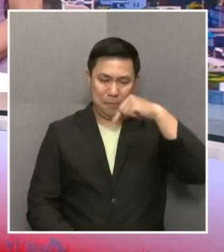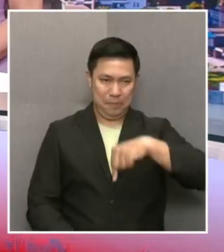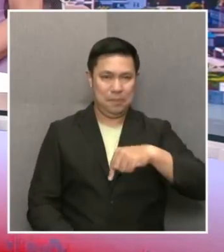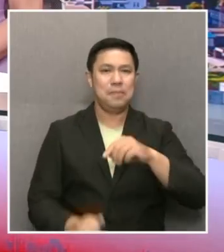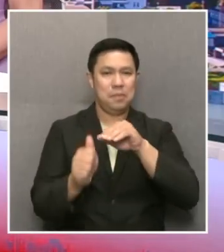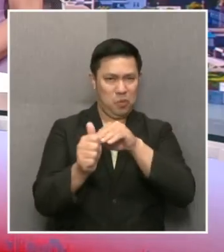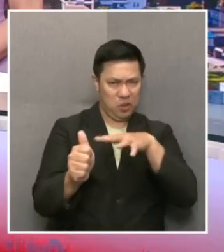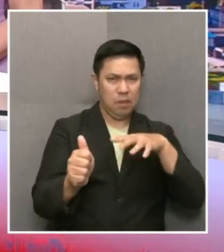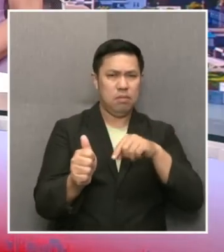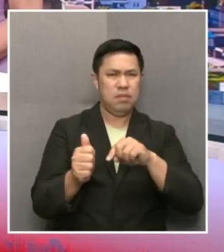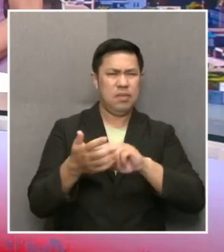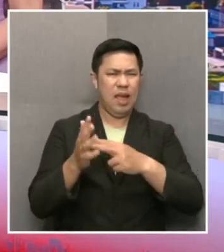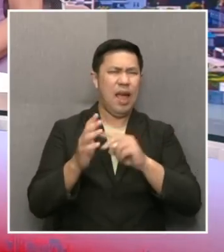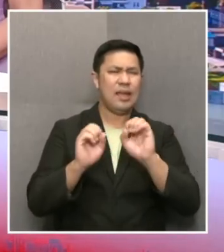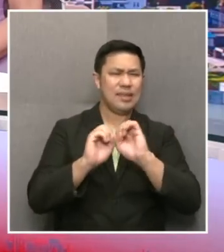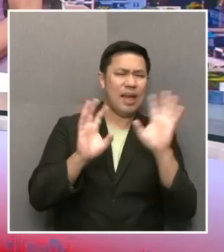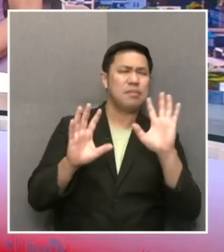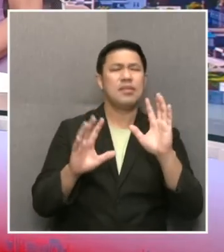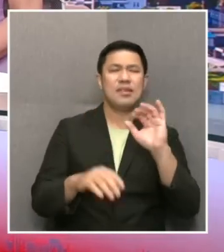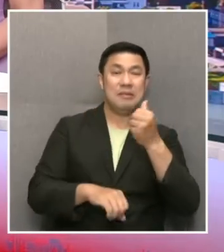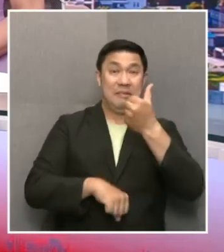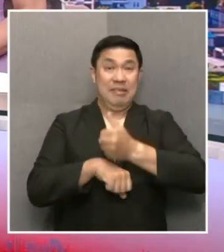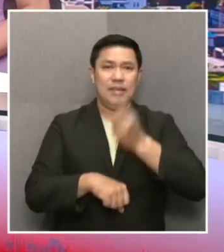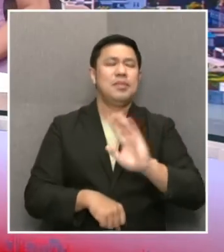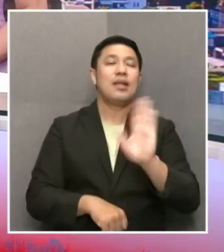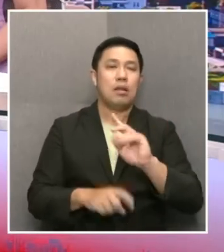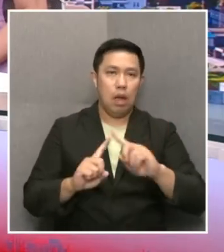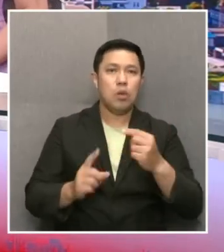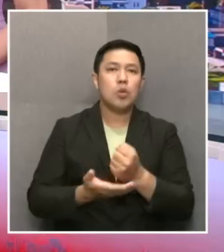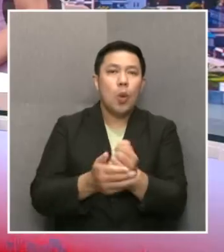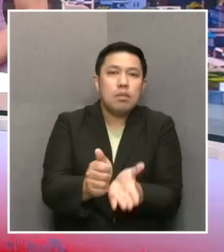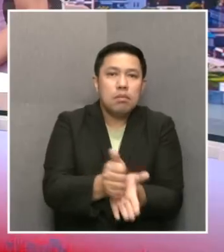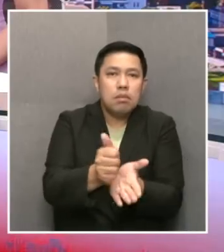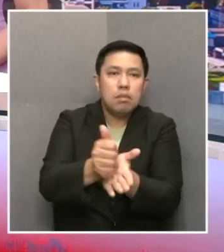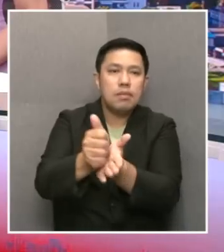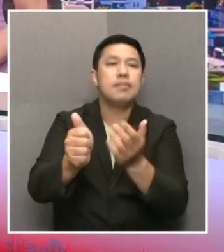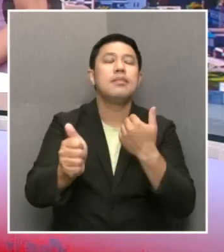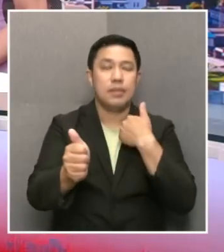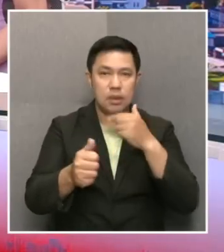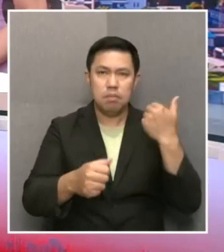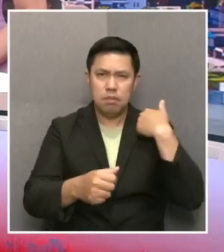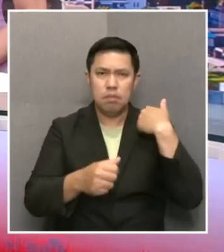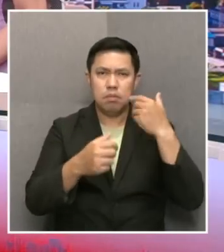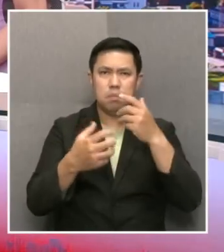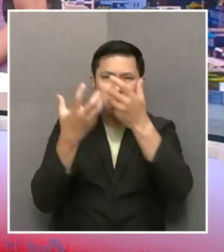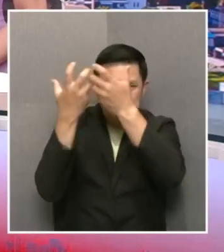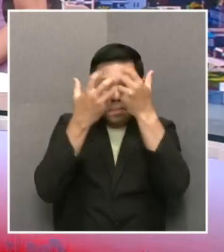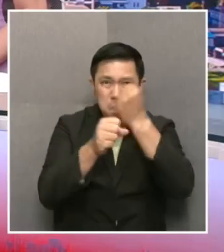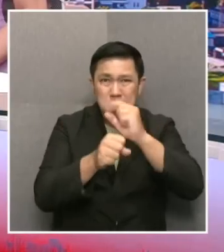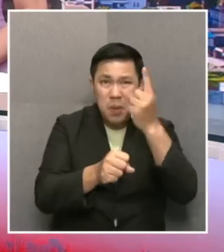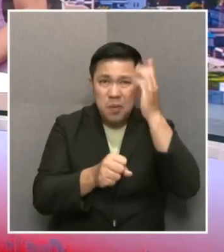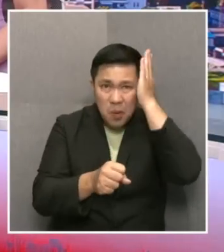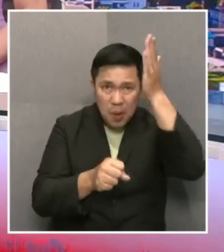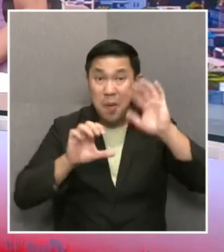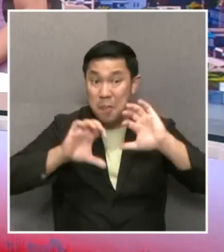ำอย่างไม่เป็นทางการของอาเซียนนะคะหลังจากนี้ก็มีบทบาทที่ท้าทายใหม่ๆอีกหลายบทบาทนะคะเพื่อให้ทางรัฐบาล